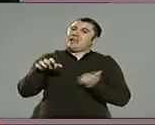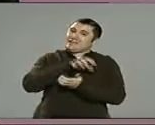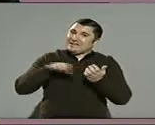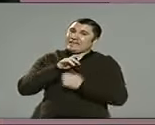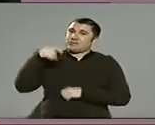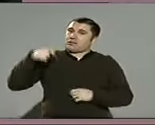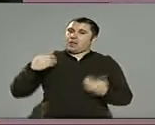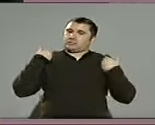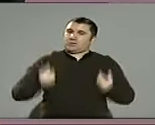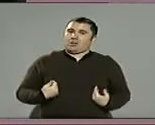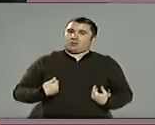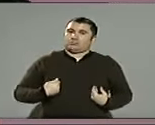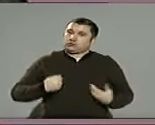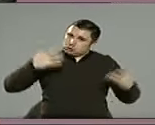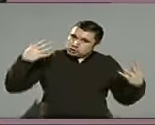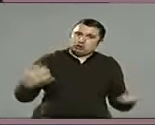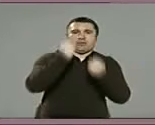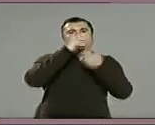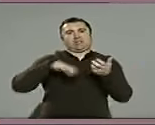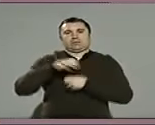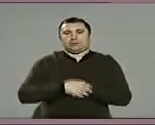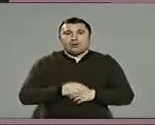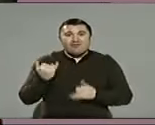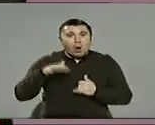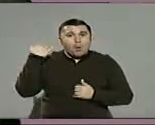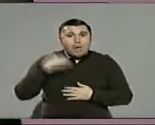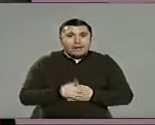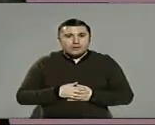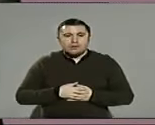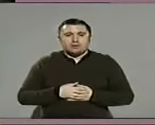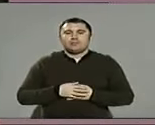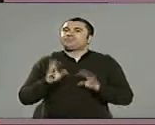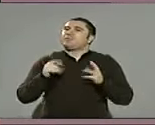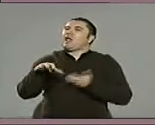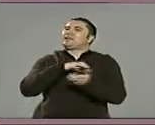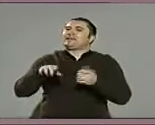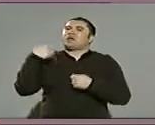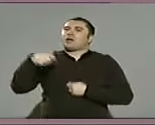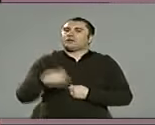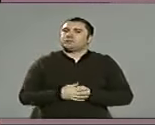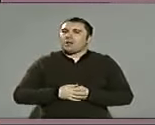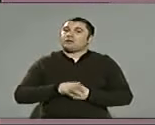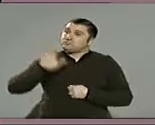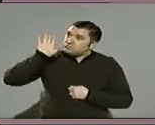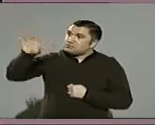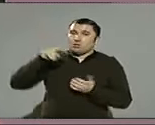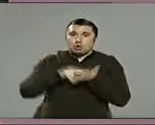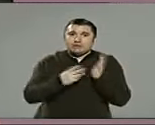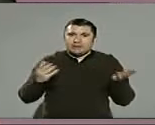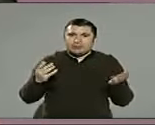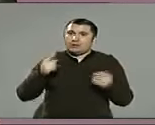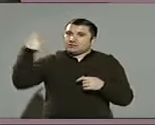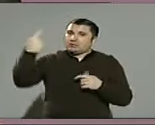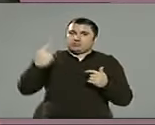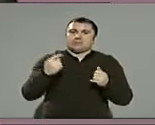auch gelöst. Bei Angela Merkel bekommt das Wort Krisenkanzlerin eine völlig neue Bedeutung. Ihre Politik hat in den letzten 24 Monaten die Krise